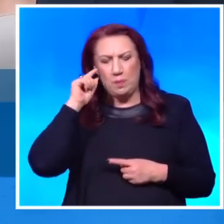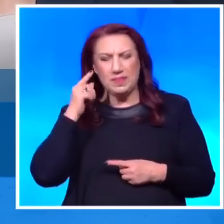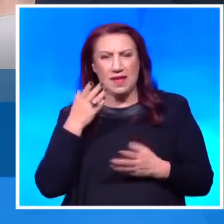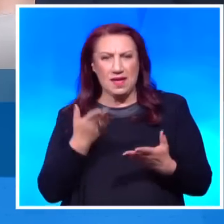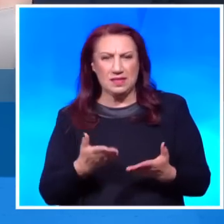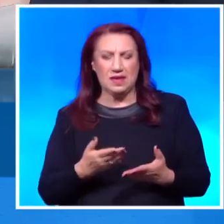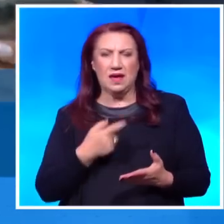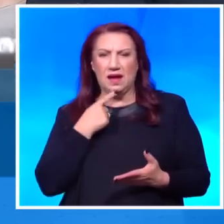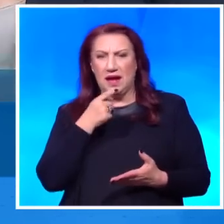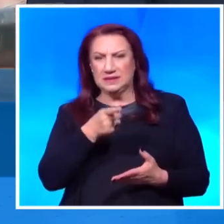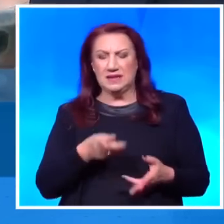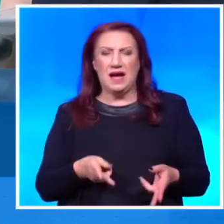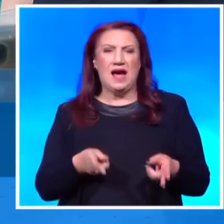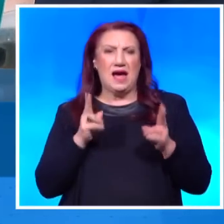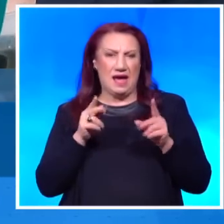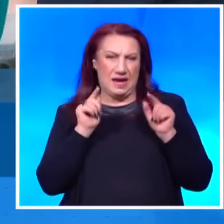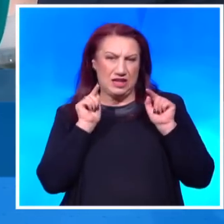прокурор